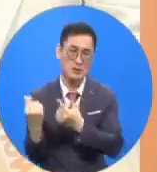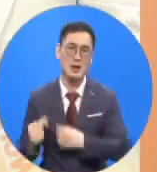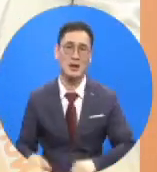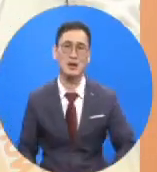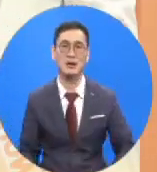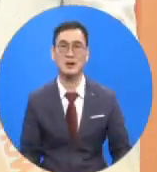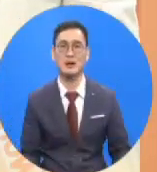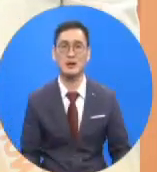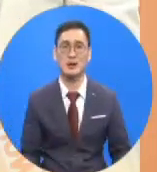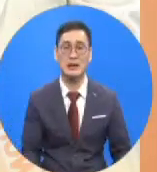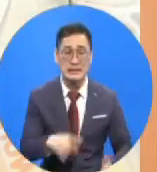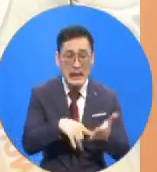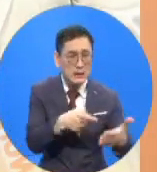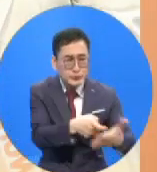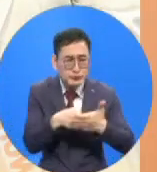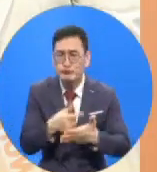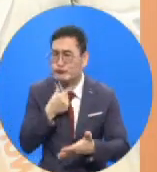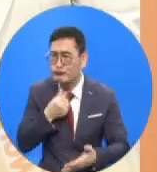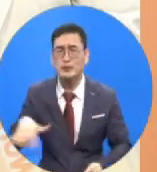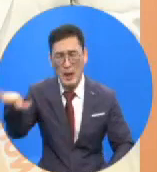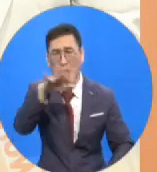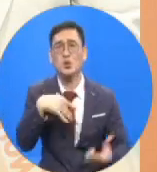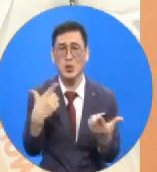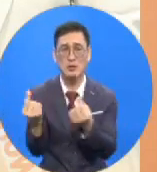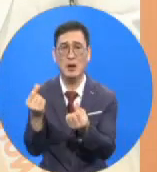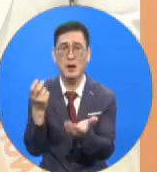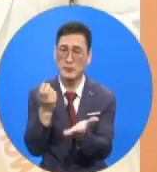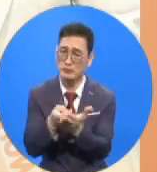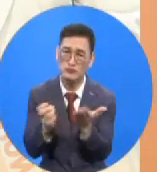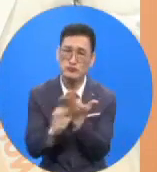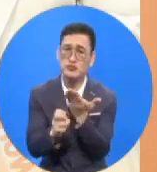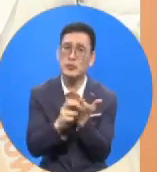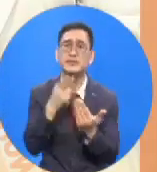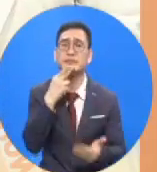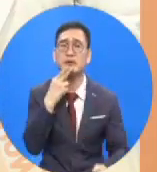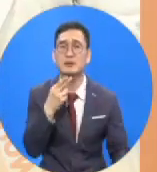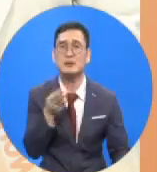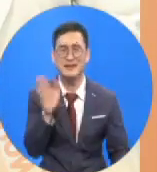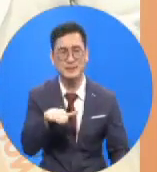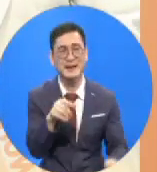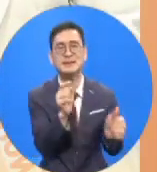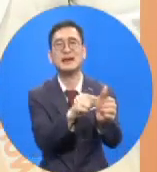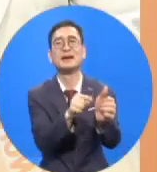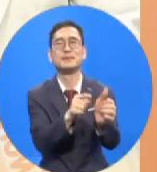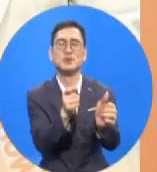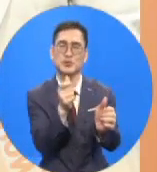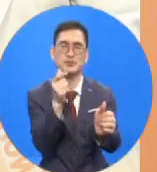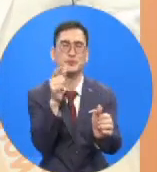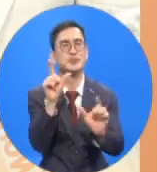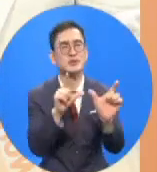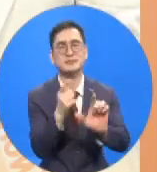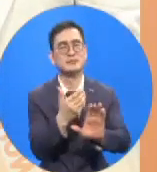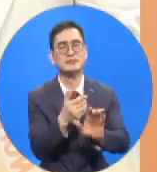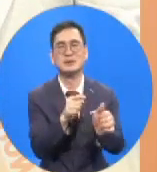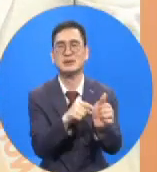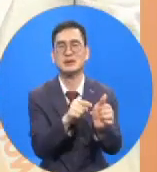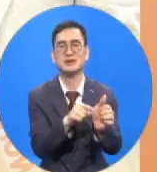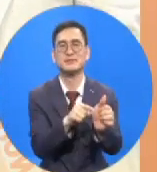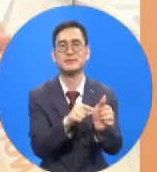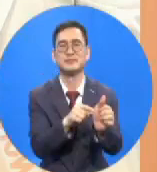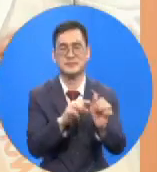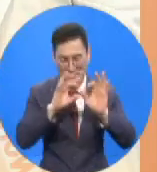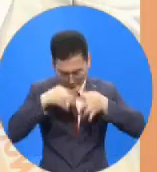모음을 저는 뭐라고 할 수도 없고 저 앞쪽으로 도 문제는 되지 않아요 그렇지만 기 목록을 좀 다른 측면이 있죠 왜냐면 본인이